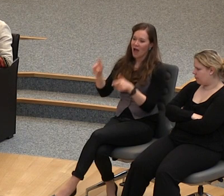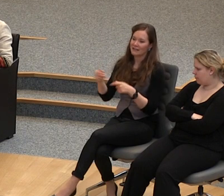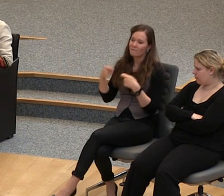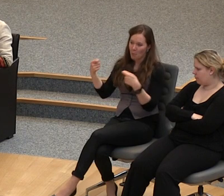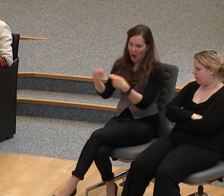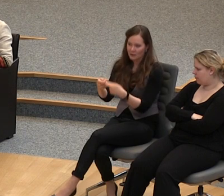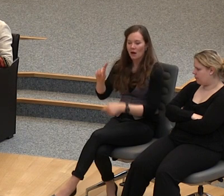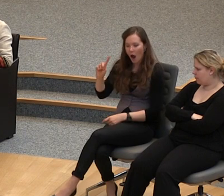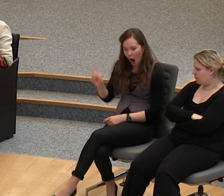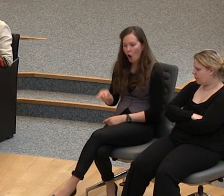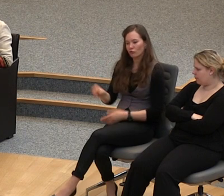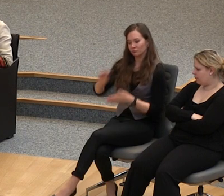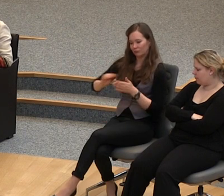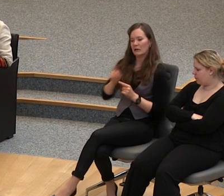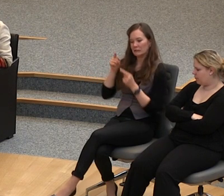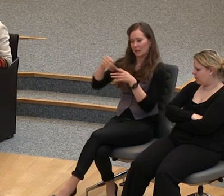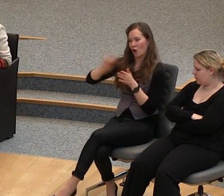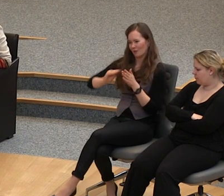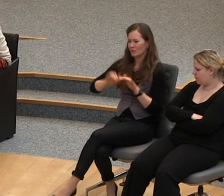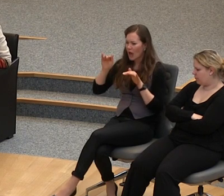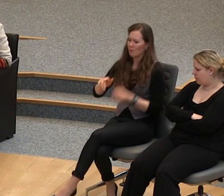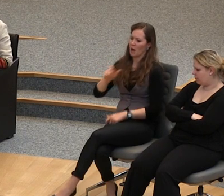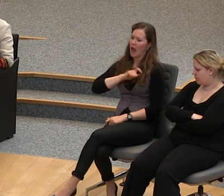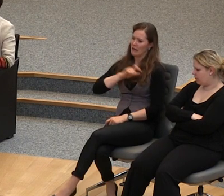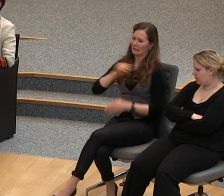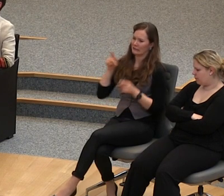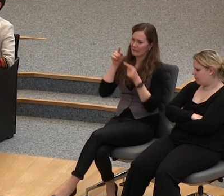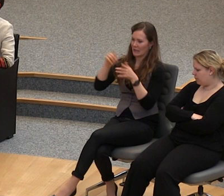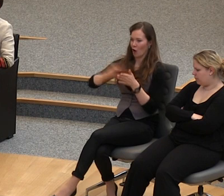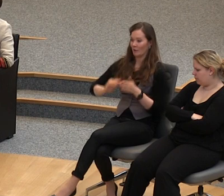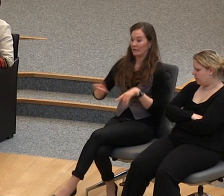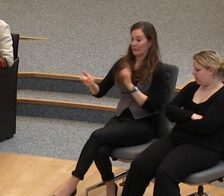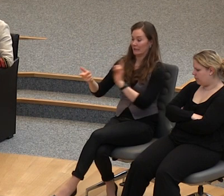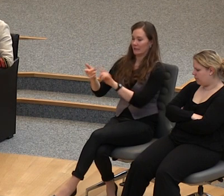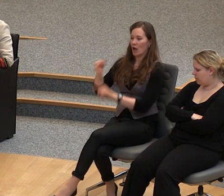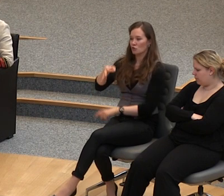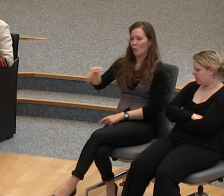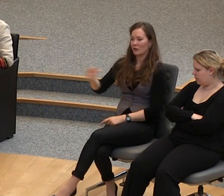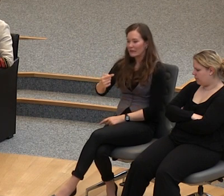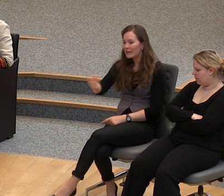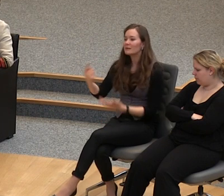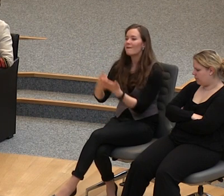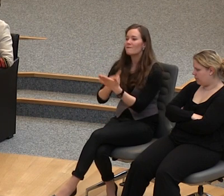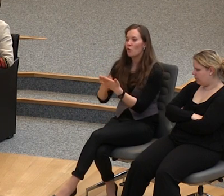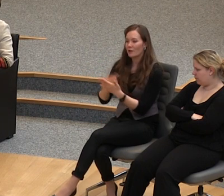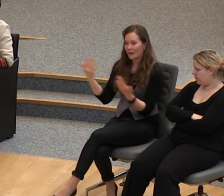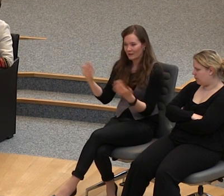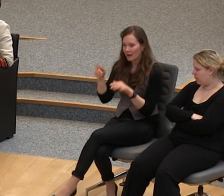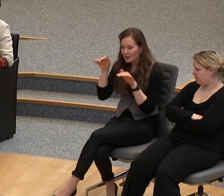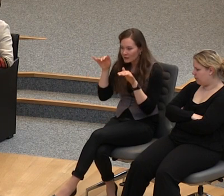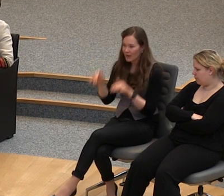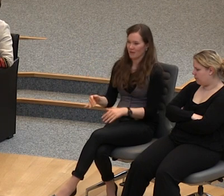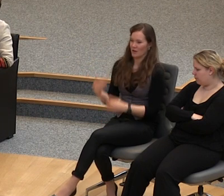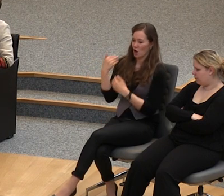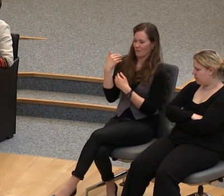ebenfalls ihre Ziele, mitunter eigene Reformziele. Und die Kommunen fordern ein, von der ständig steigenden Kostenlast